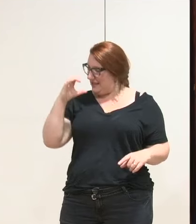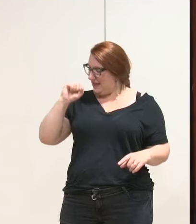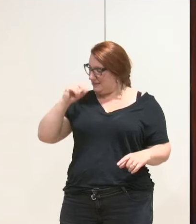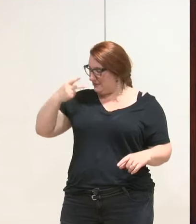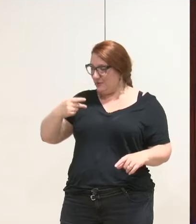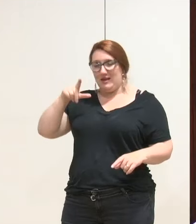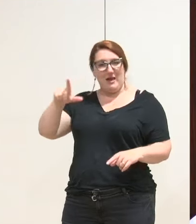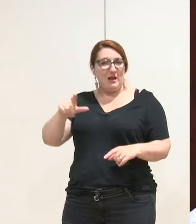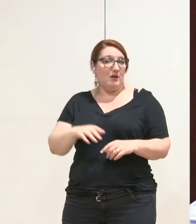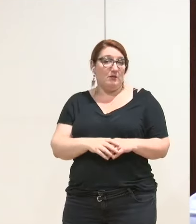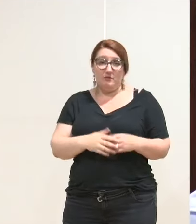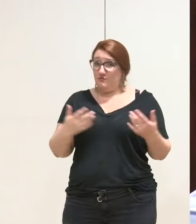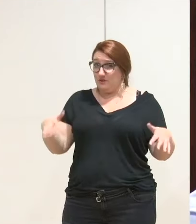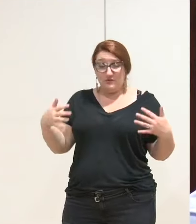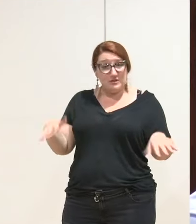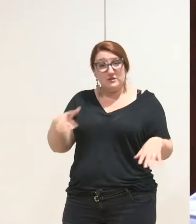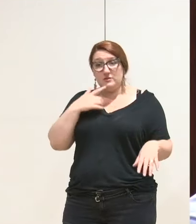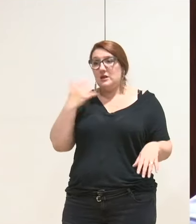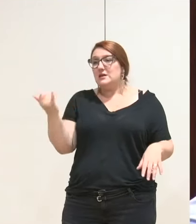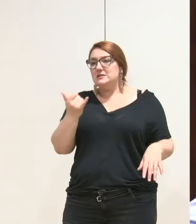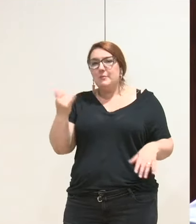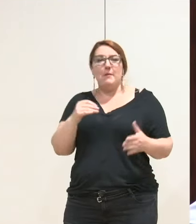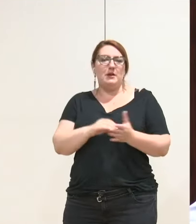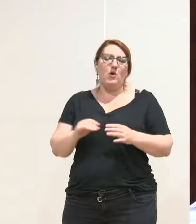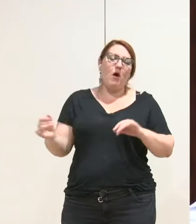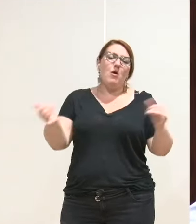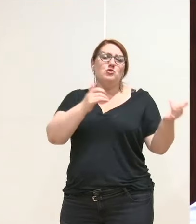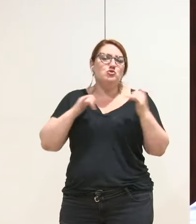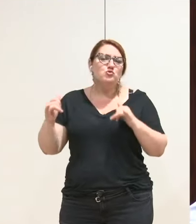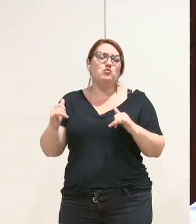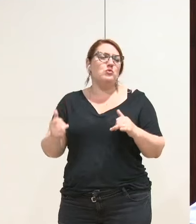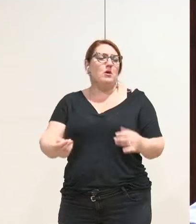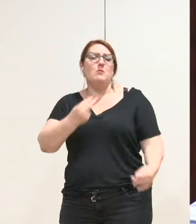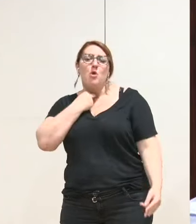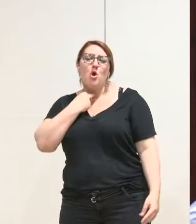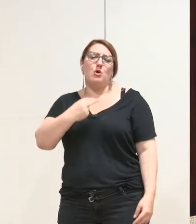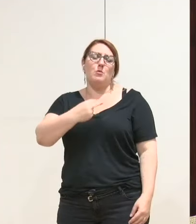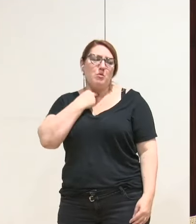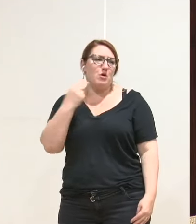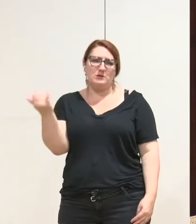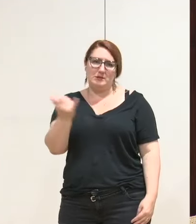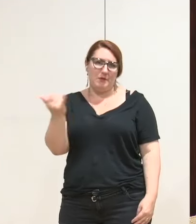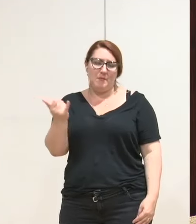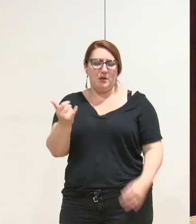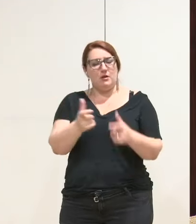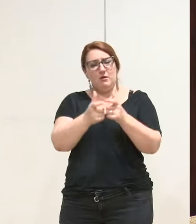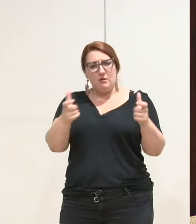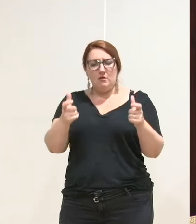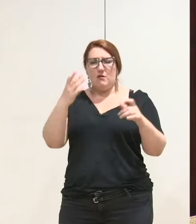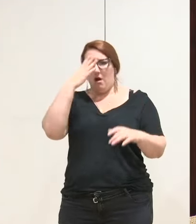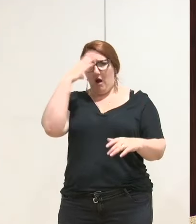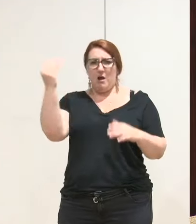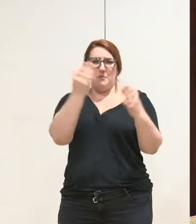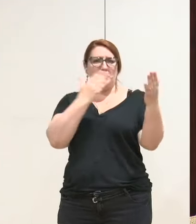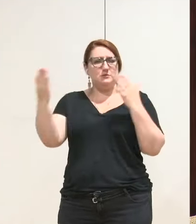encore bloquer le dispositif ou le dossier alpexo ceci dit la question du